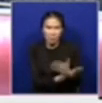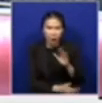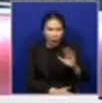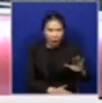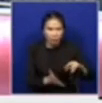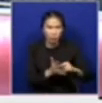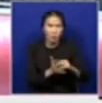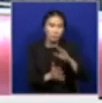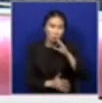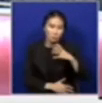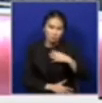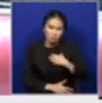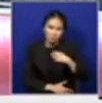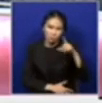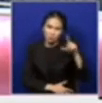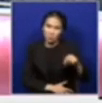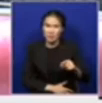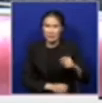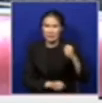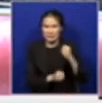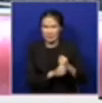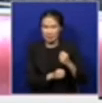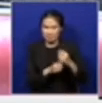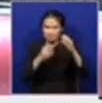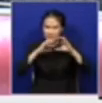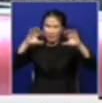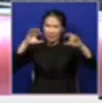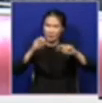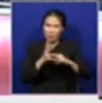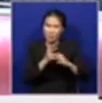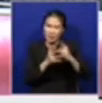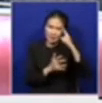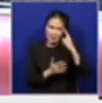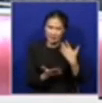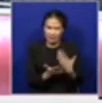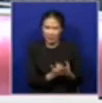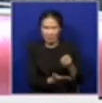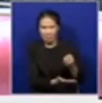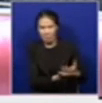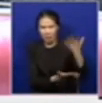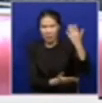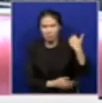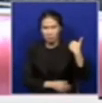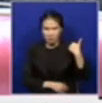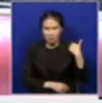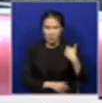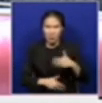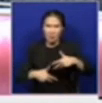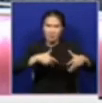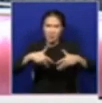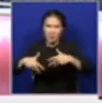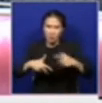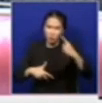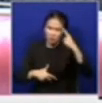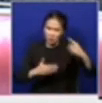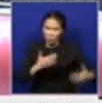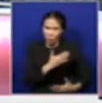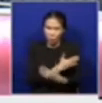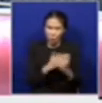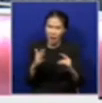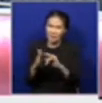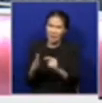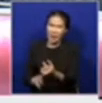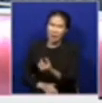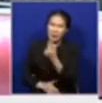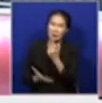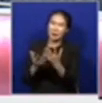กลงซึ่งนั่นทำให้รัฐต้องซื้อยาในราคาที่แพงมากขึ้นประชาชนจะมีโอกาสได้ใช้ยาน้อย